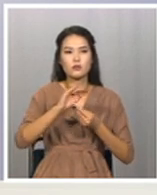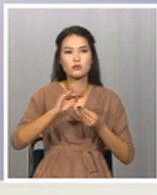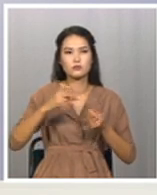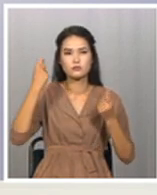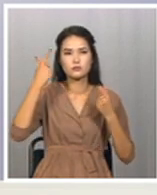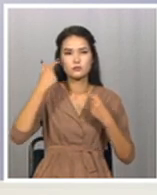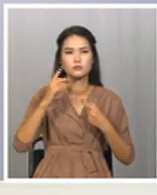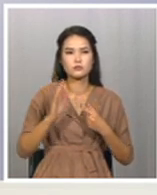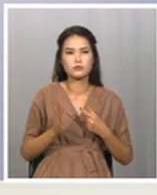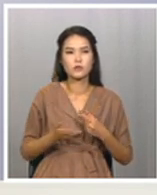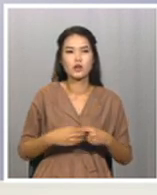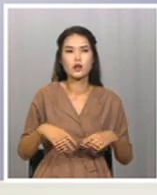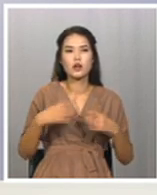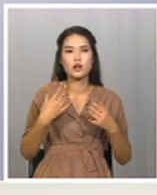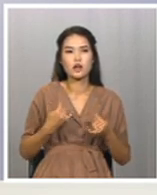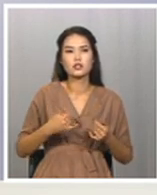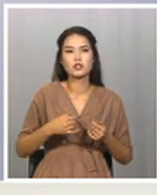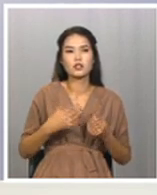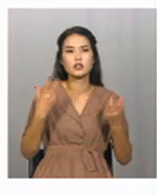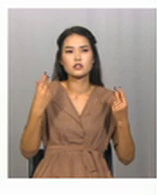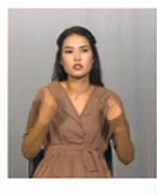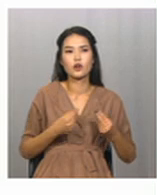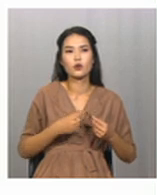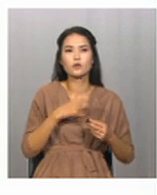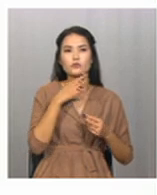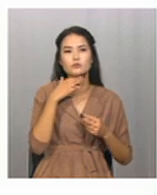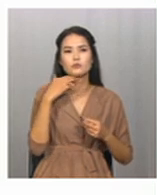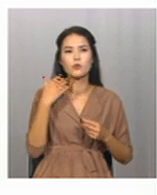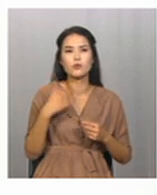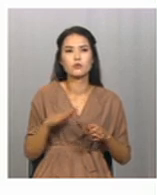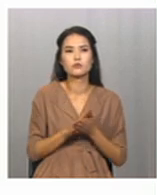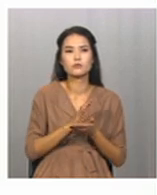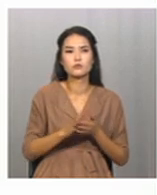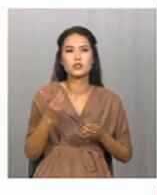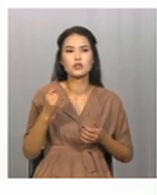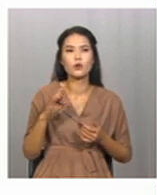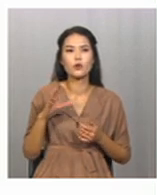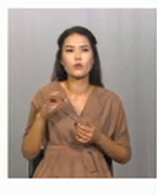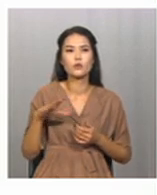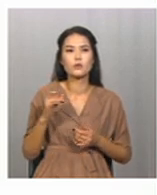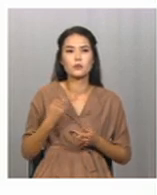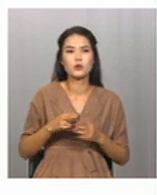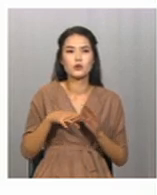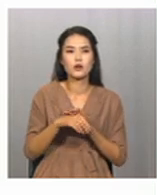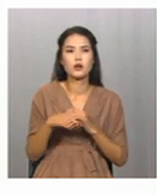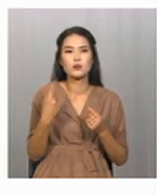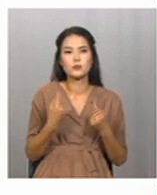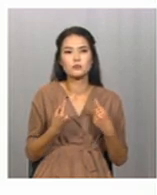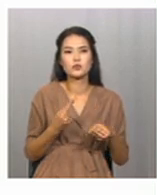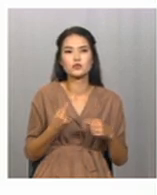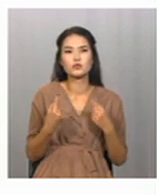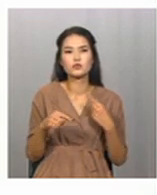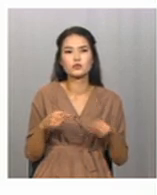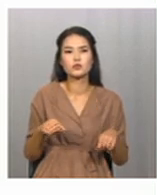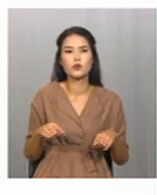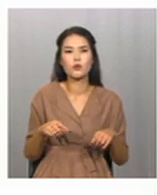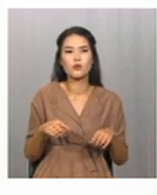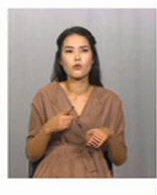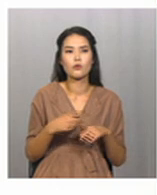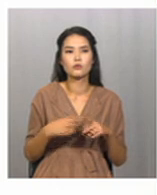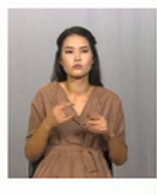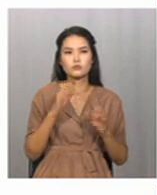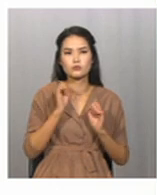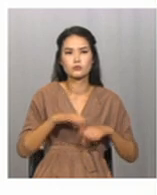білеміз. Қазіргі таңда жүздеген тегін сайт конструкторлары бар. Олар бір-бірінен түрлі қосымша